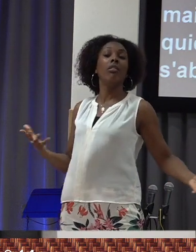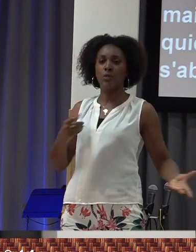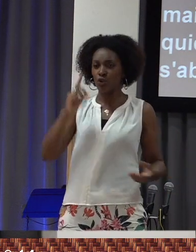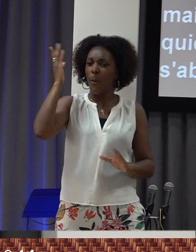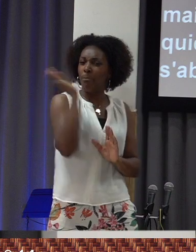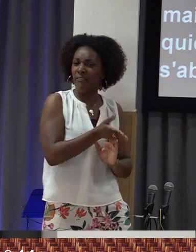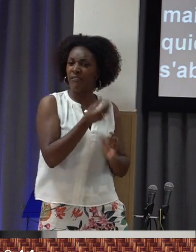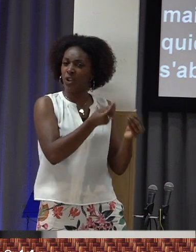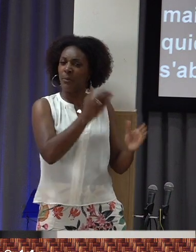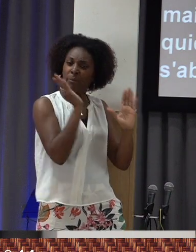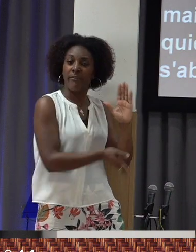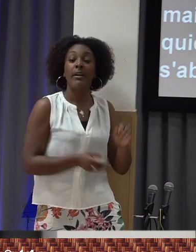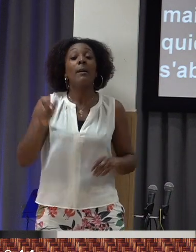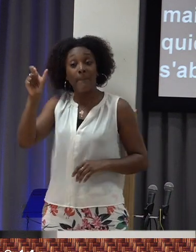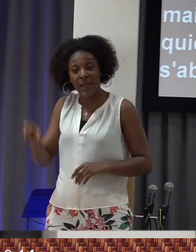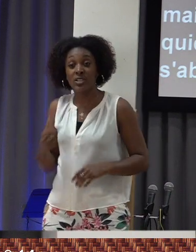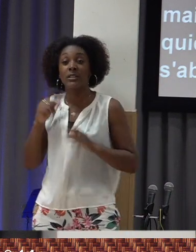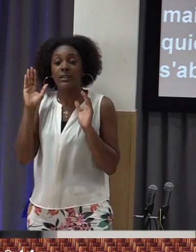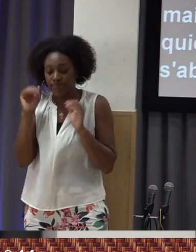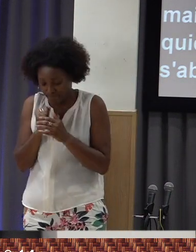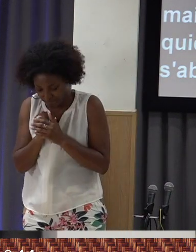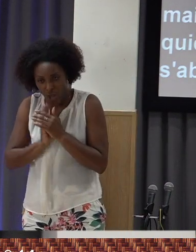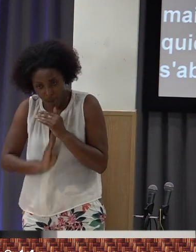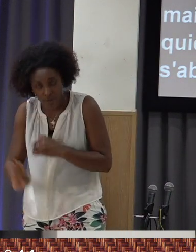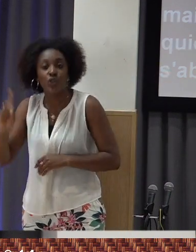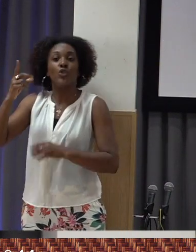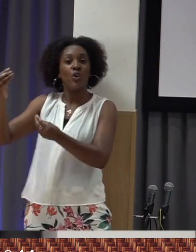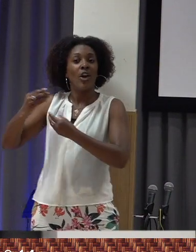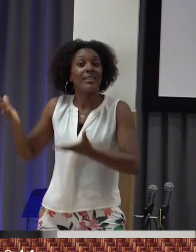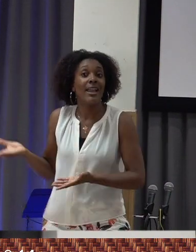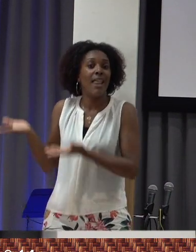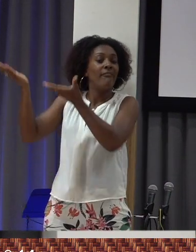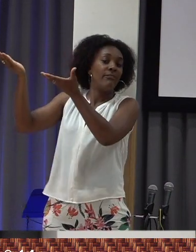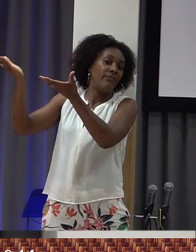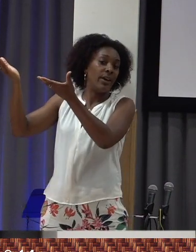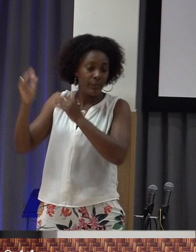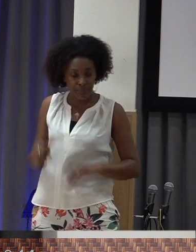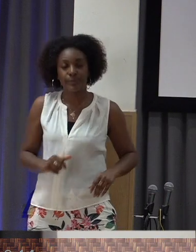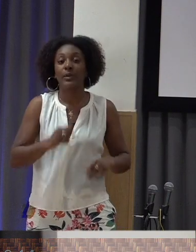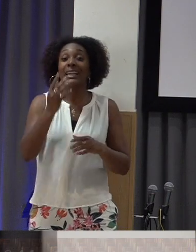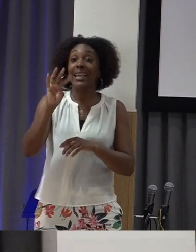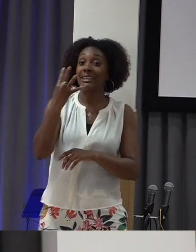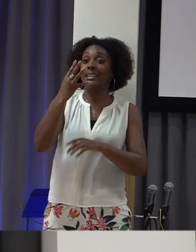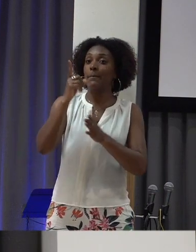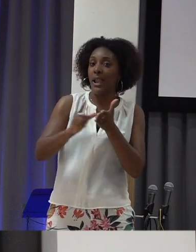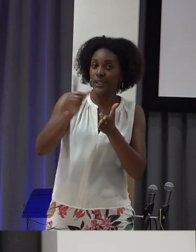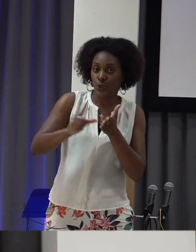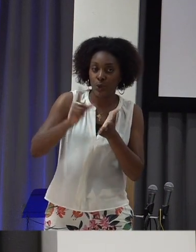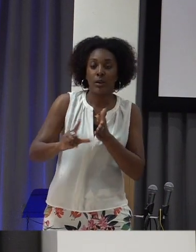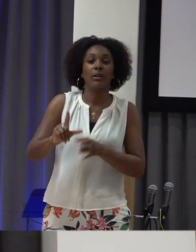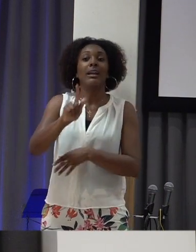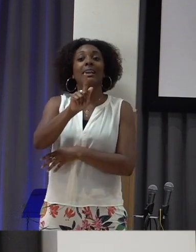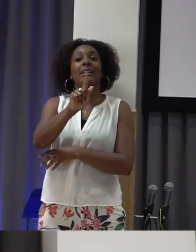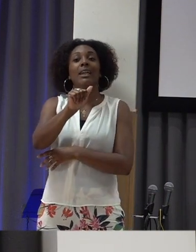et celui qui s'abaisse sera élevé. » Et enfin, le 4e passage se situe dans Galates,